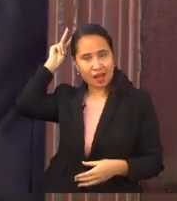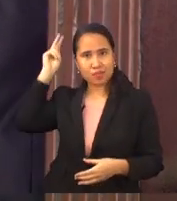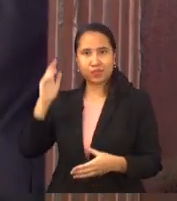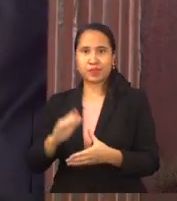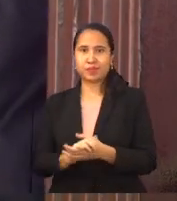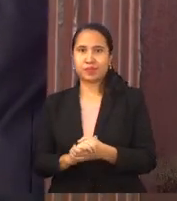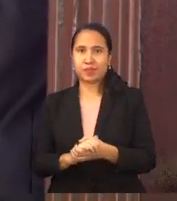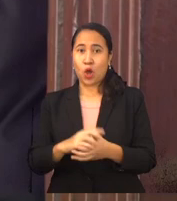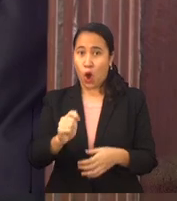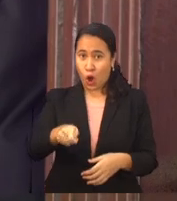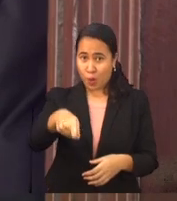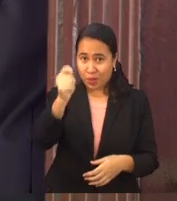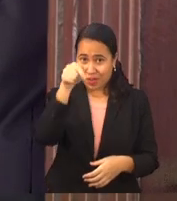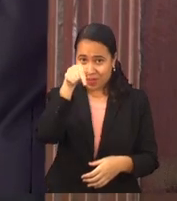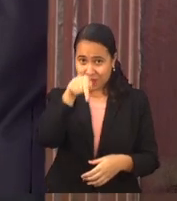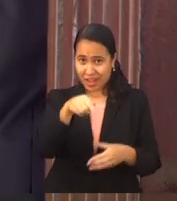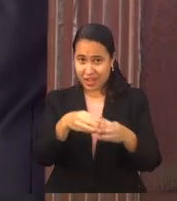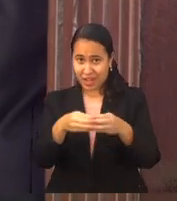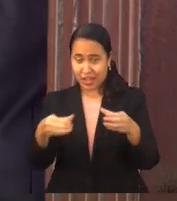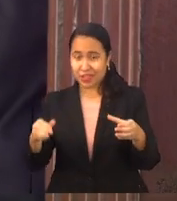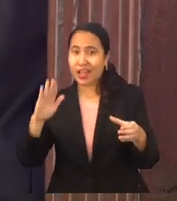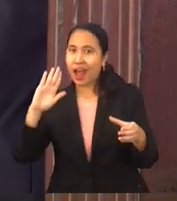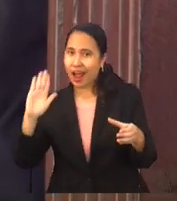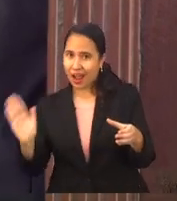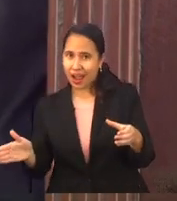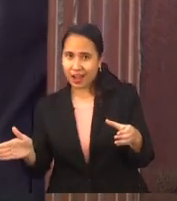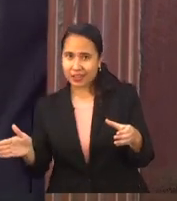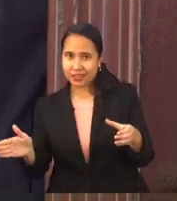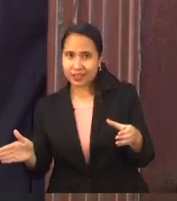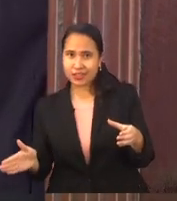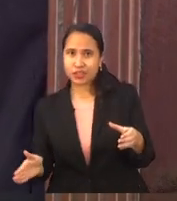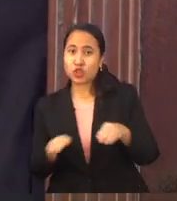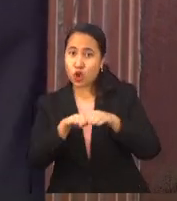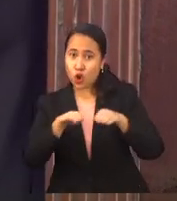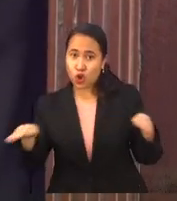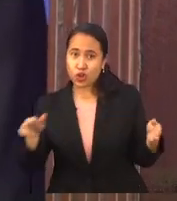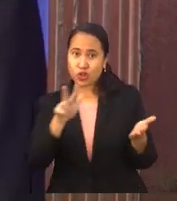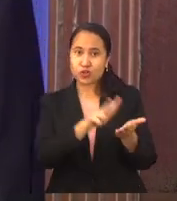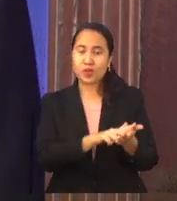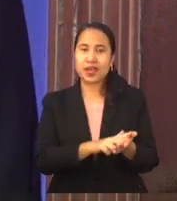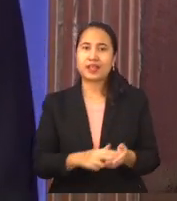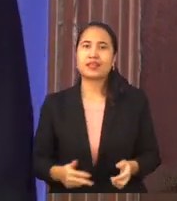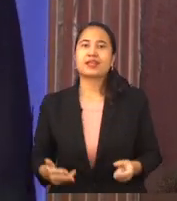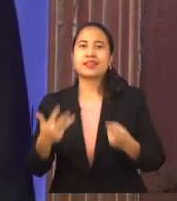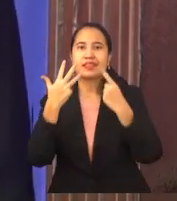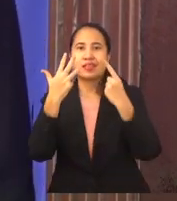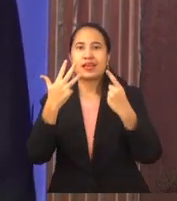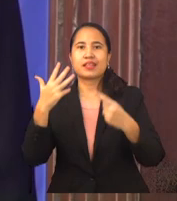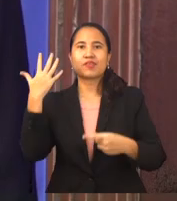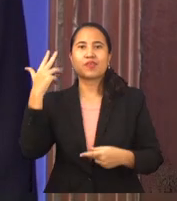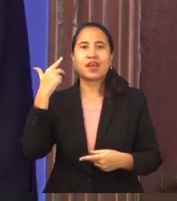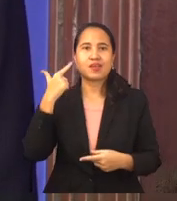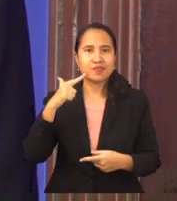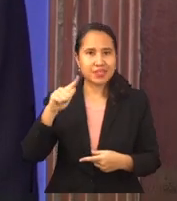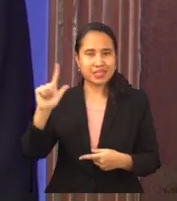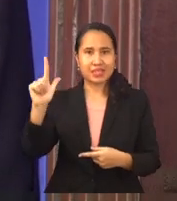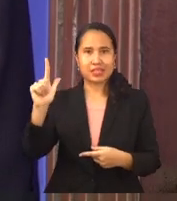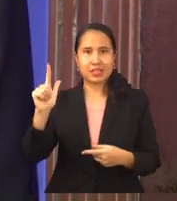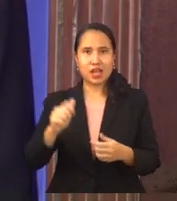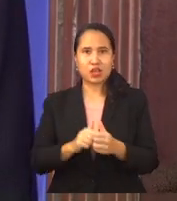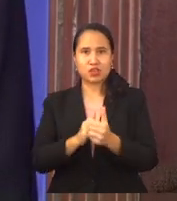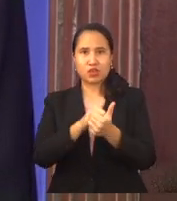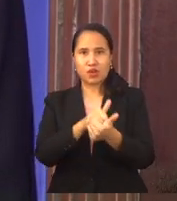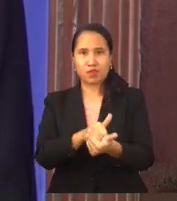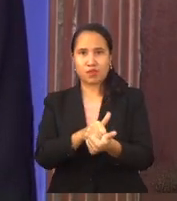De oprichting van het hof was al voorzien in zowel de grondwet van 1975 als de opvolger in